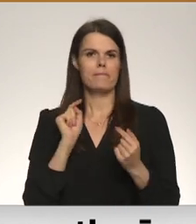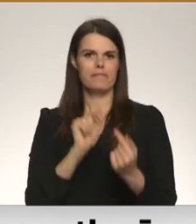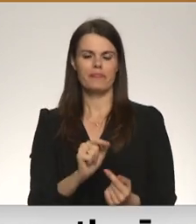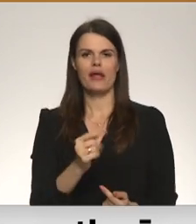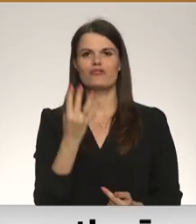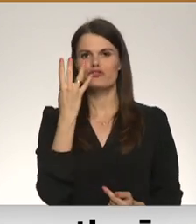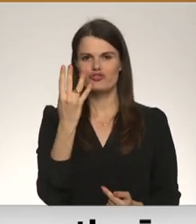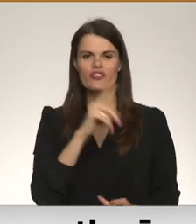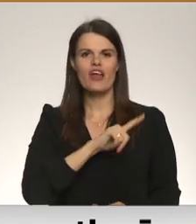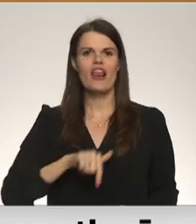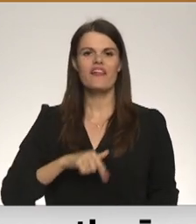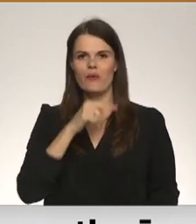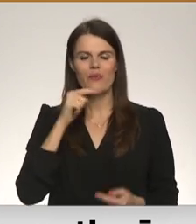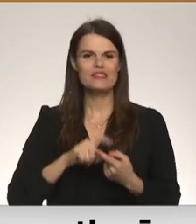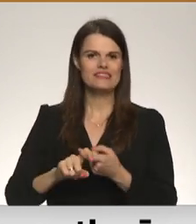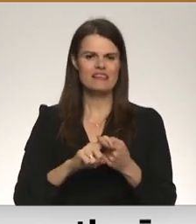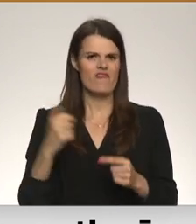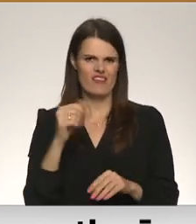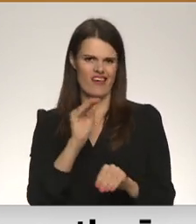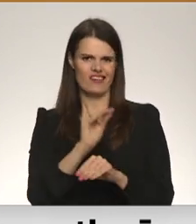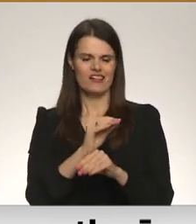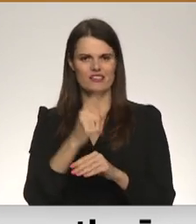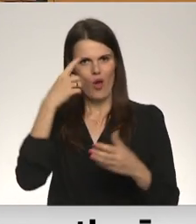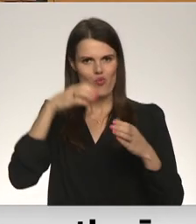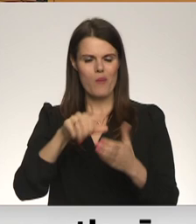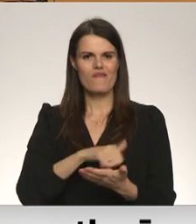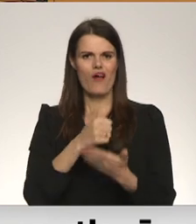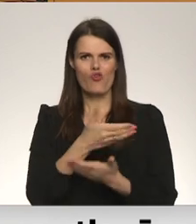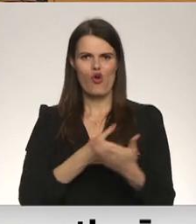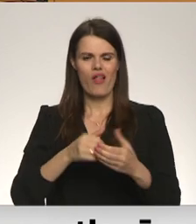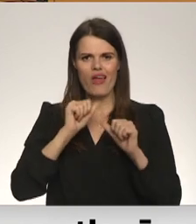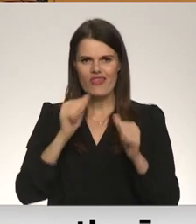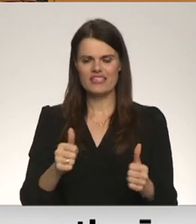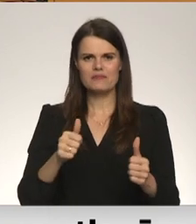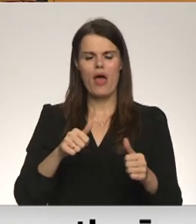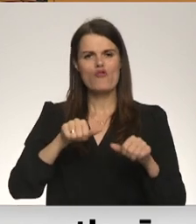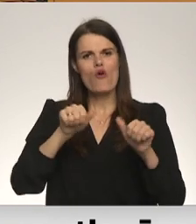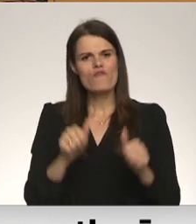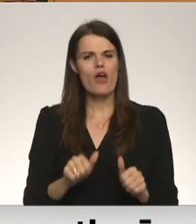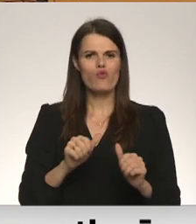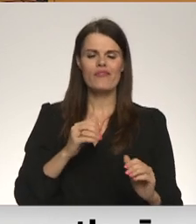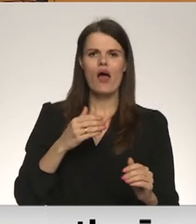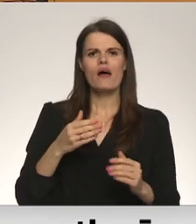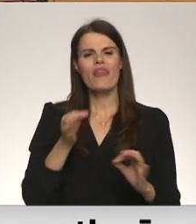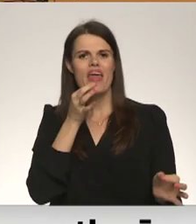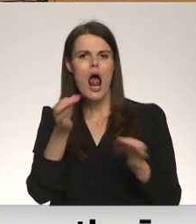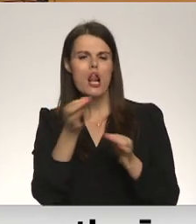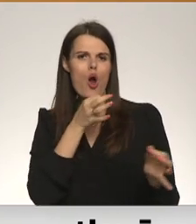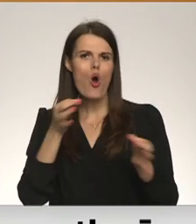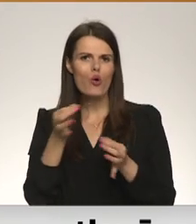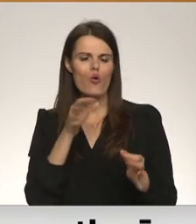Krievu Savienības pārstāvi. Viņi kritizēja domas valdošo koalīciju par nespēju veidot dialogu ar saviem partijas biedriem